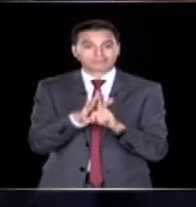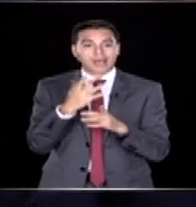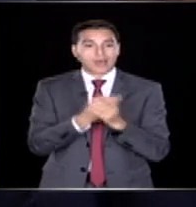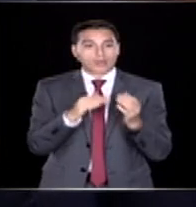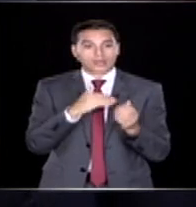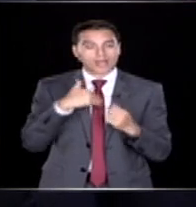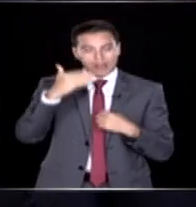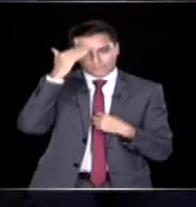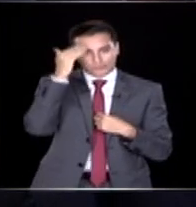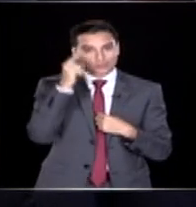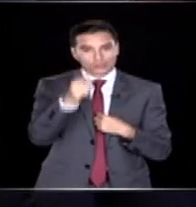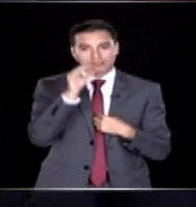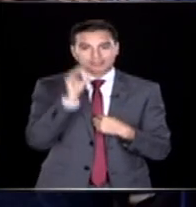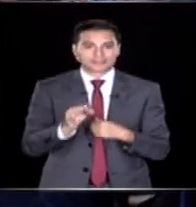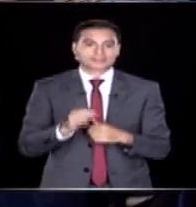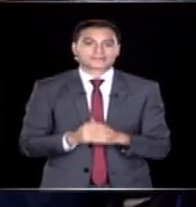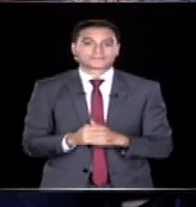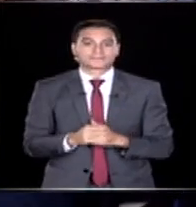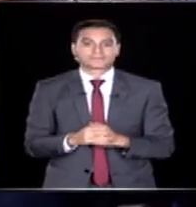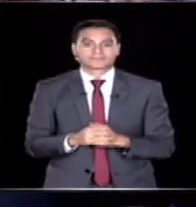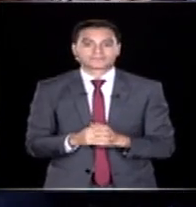الاثنين الحقيقه. شكرا. شكرا لحضرتك.